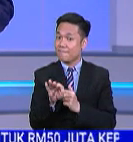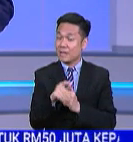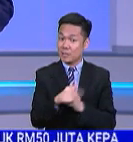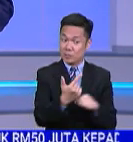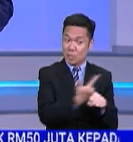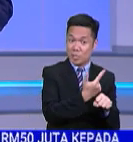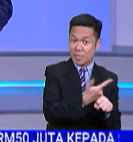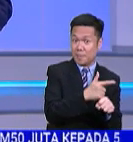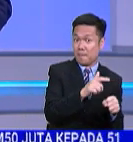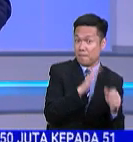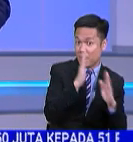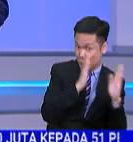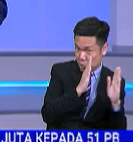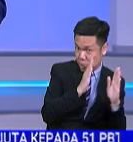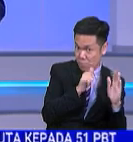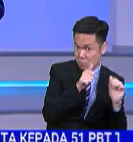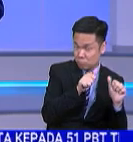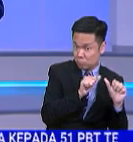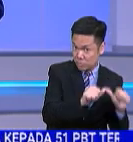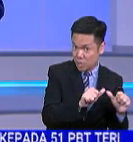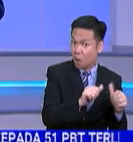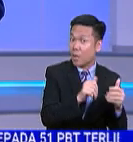tempatan dikekalkan atau tidak.